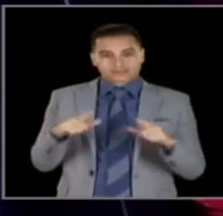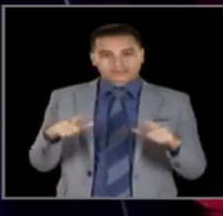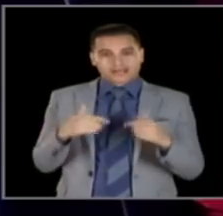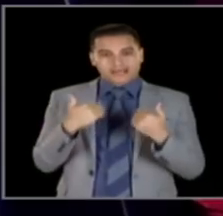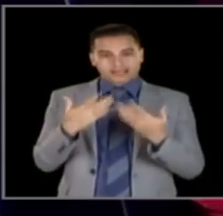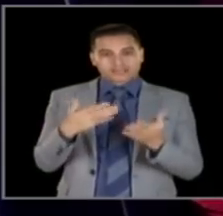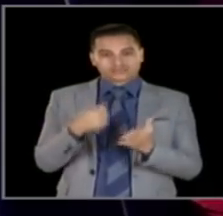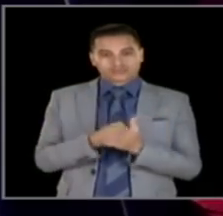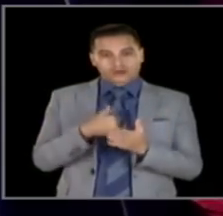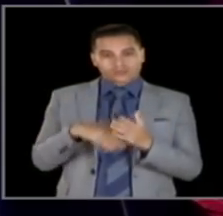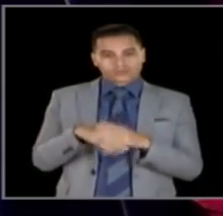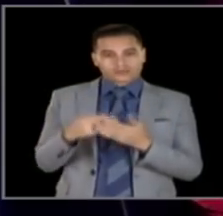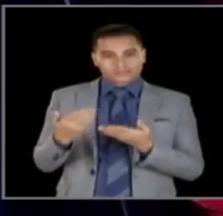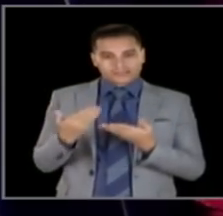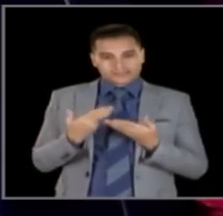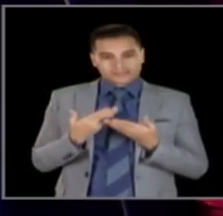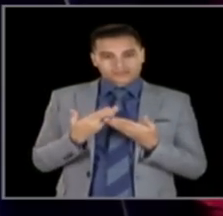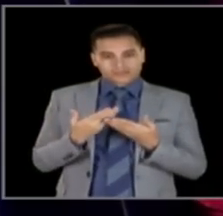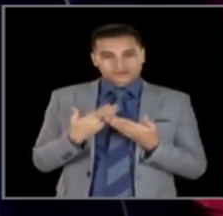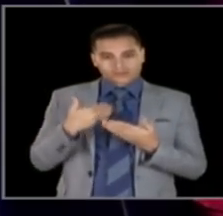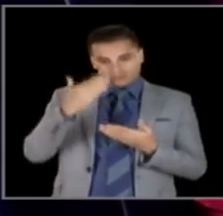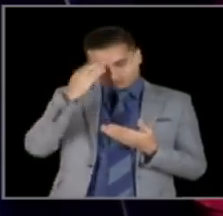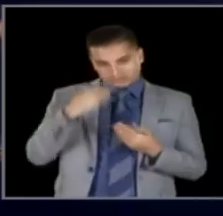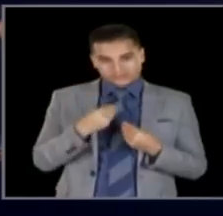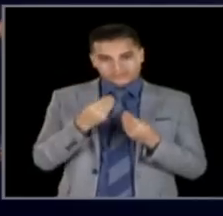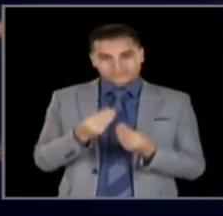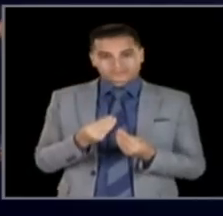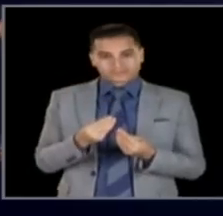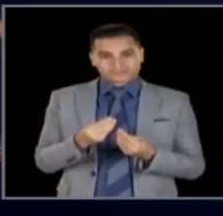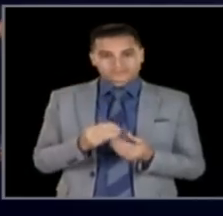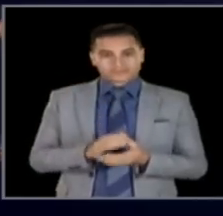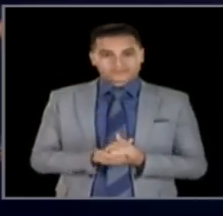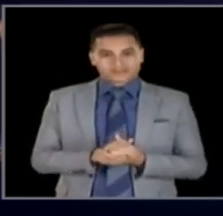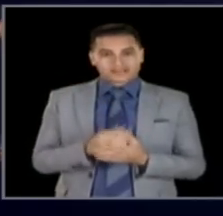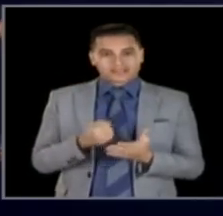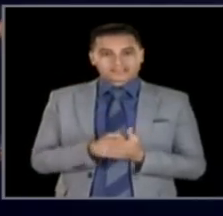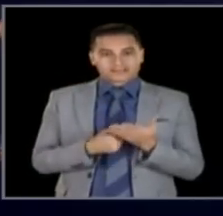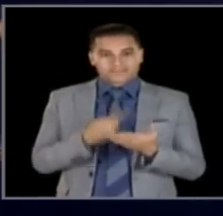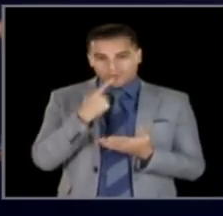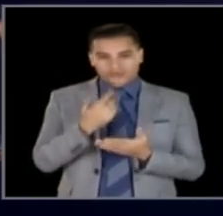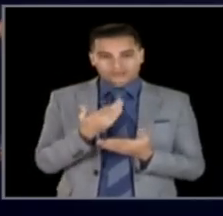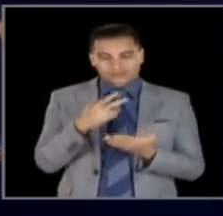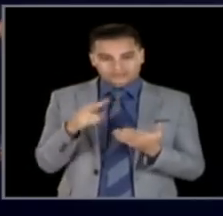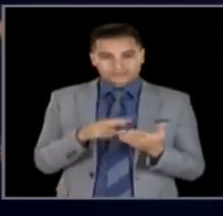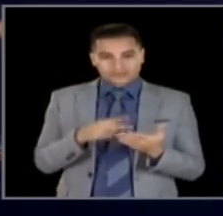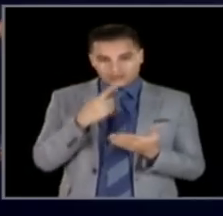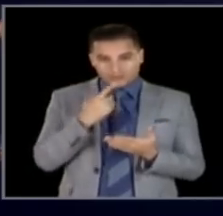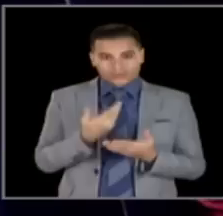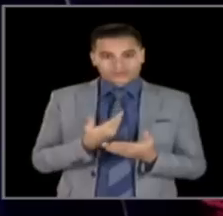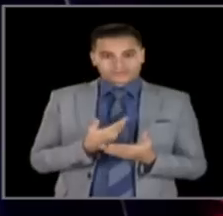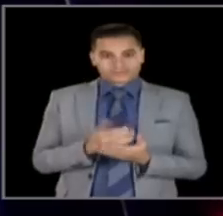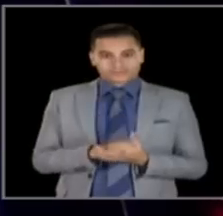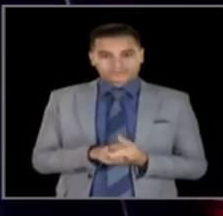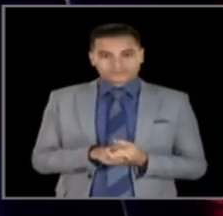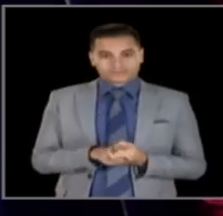عصام وفعلا عملته لي وحابه اقدمه لحضرتك. جميل جدا. الاهداء ده بيقول ايه بقى؟ تقدري تقريلي؟